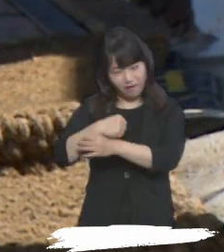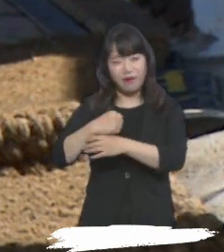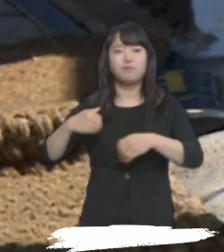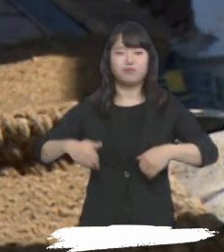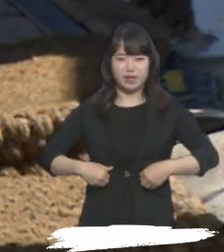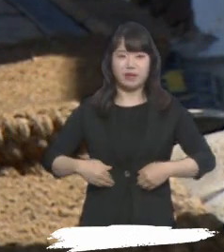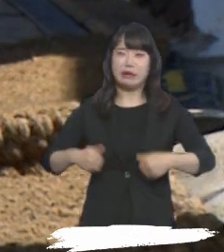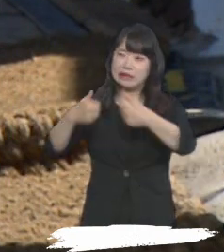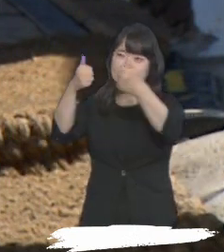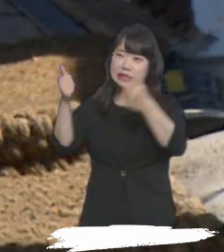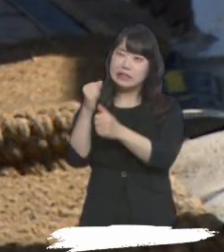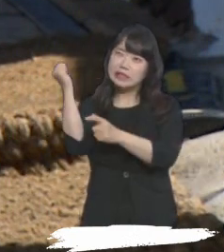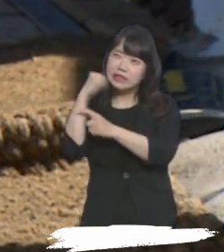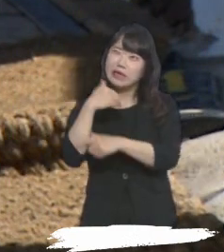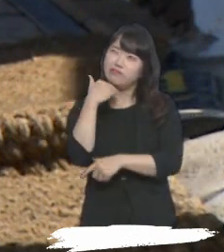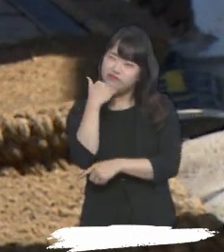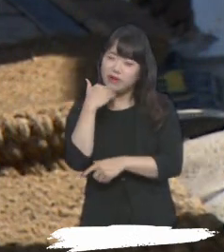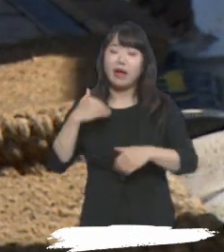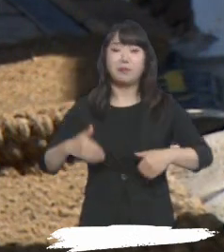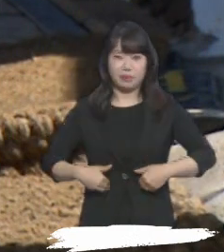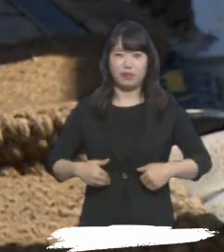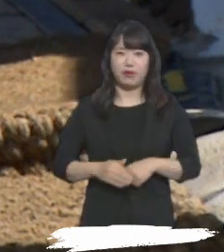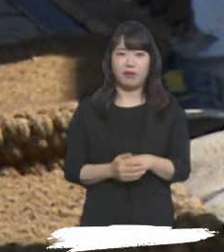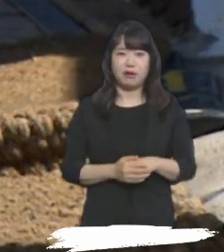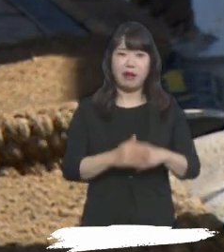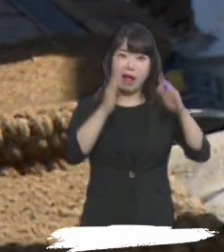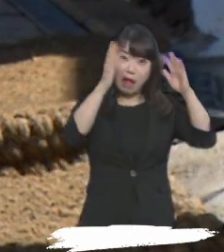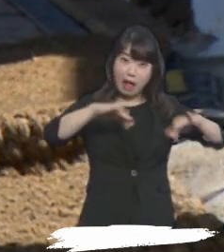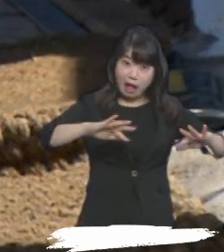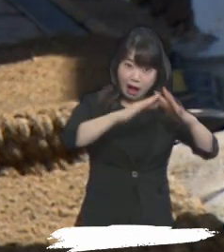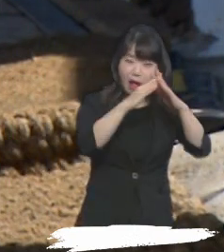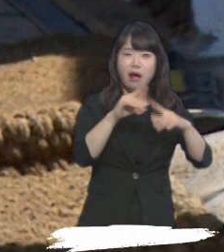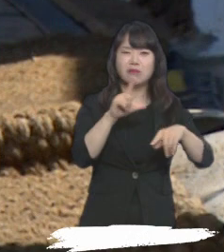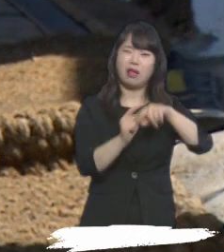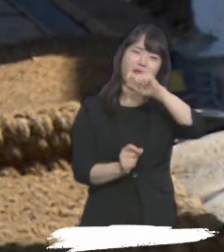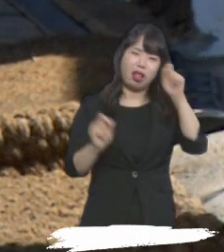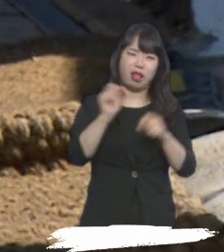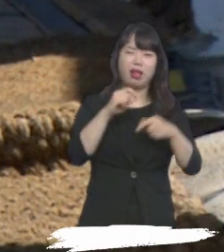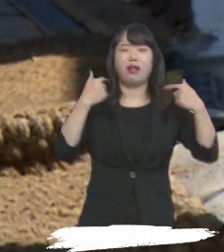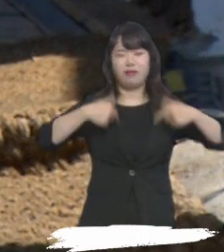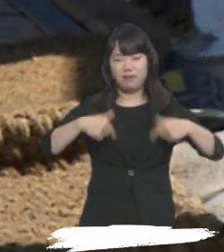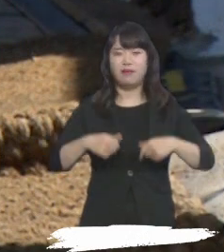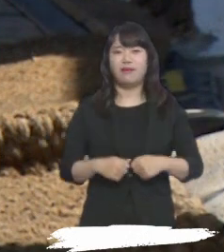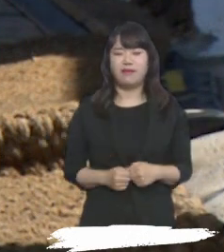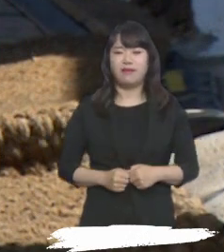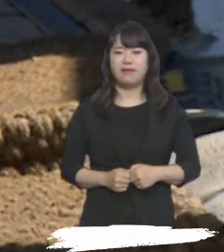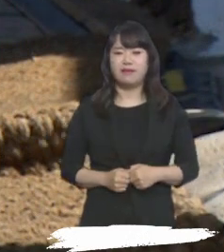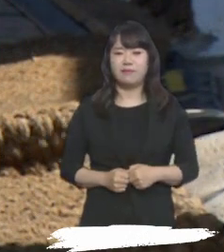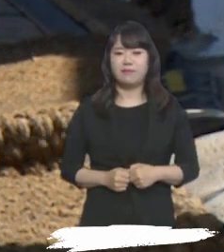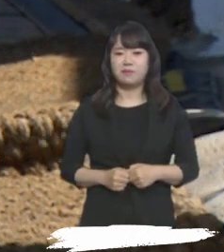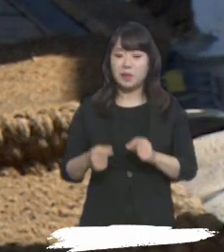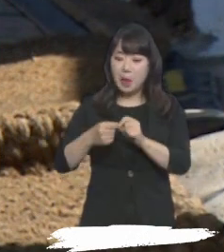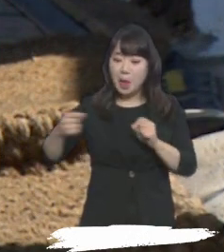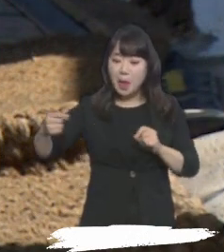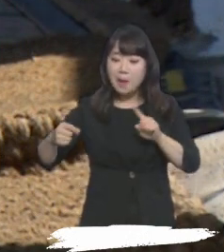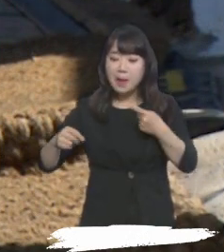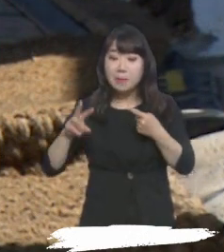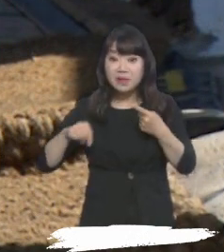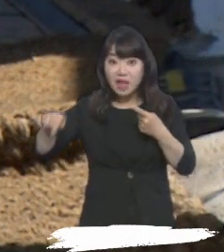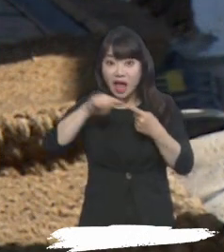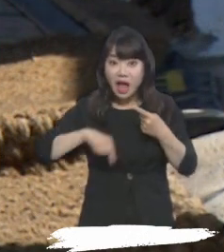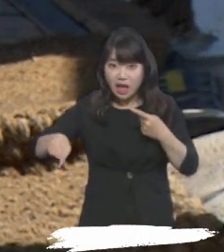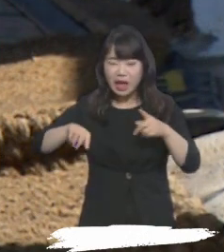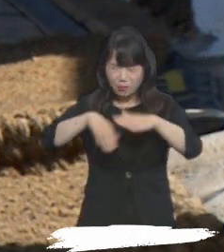되고 심의를 받아야 되고 재건축은 너무 심할 것 같아요. 뭐 100m 안에 있는 집들은